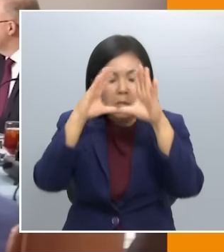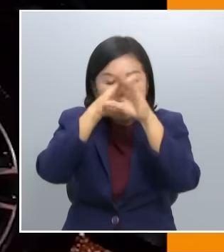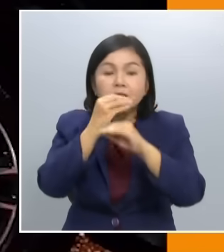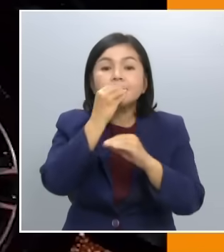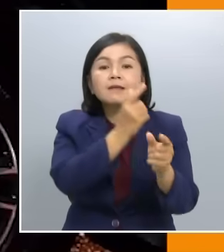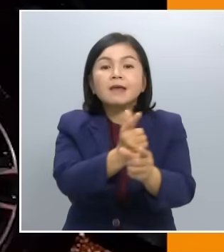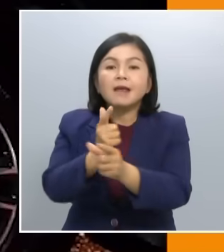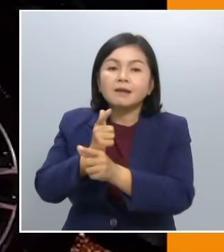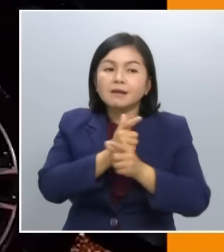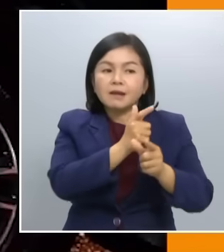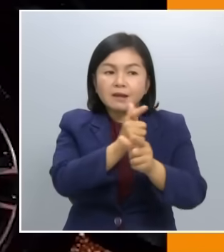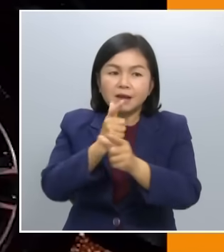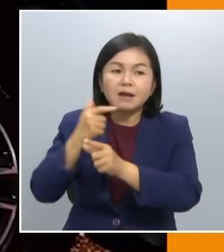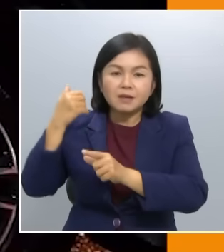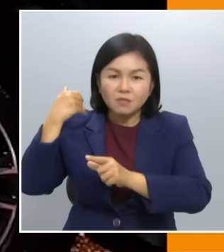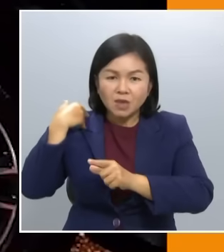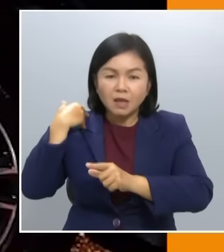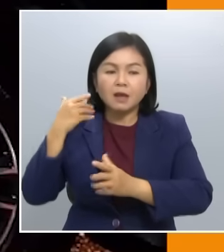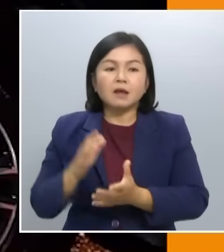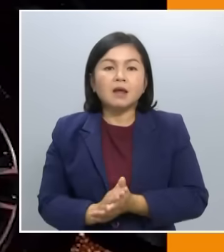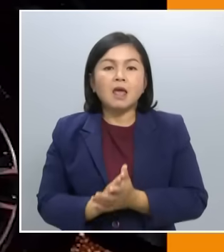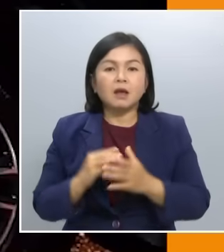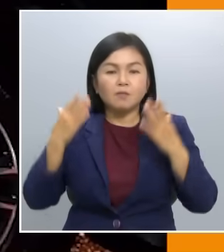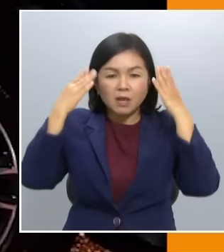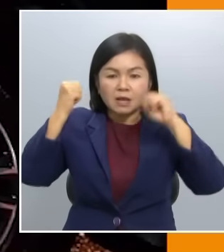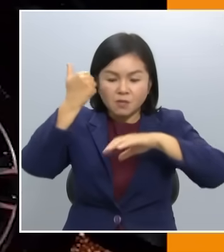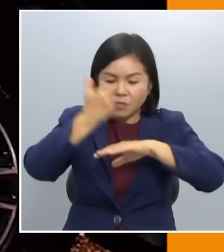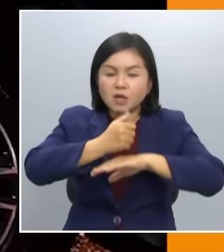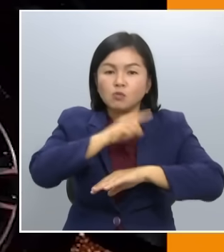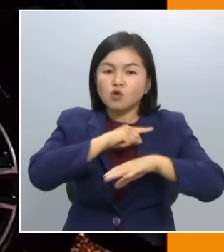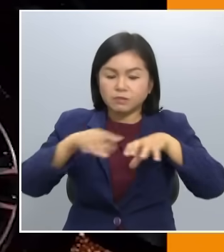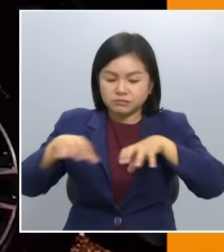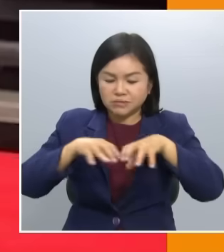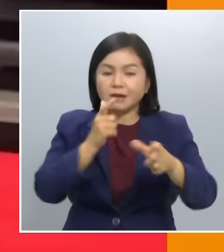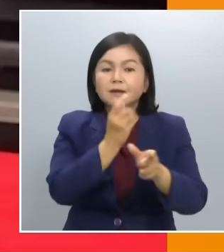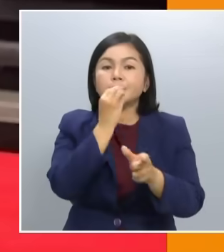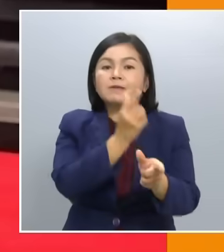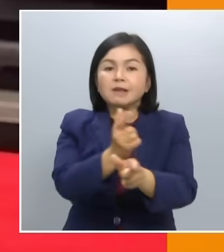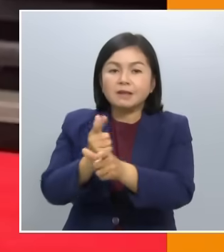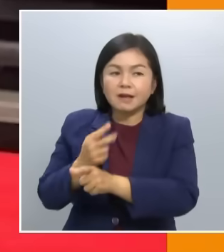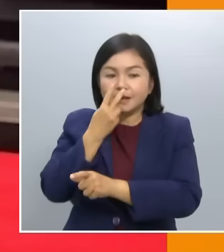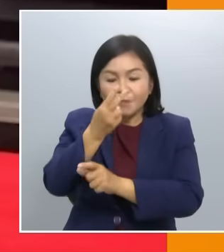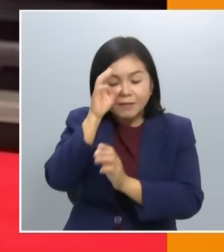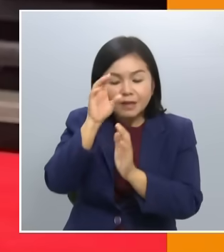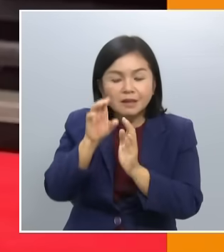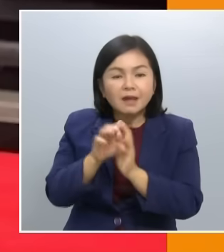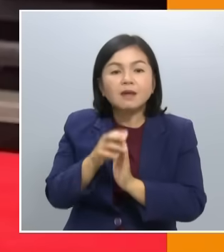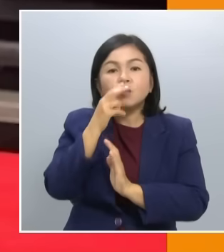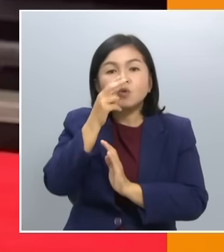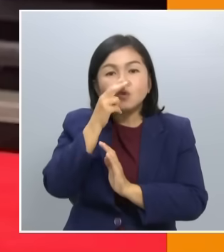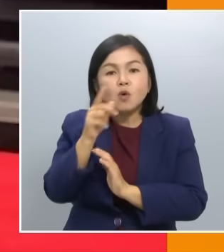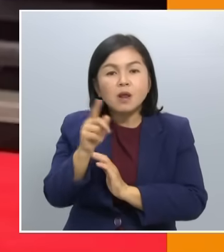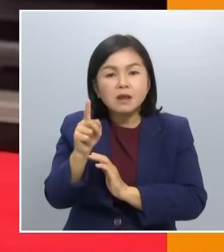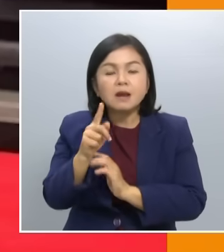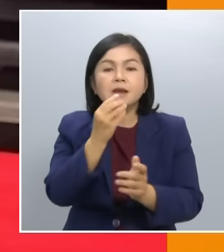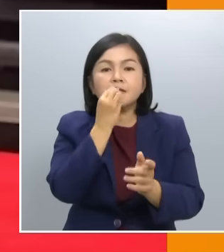ขตเศรษฐกิจเอเปกครับท่านผู้ชมโจไบเดนเป็นเจ้าภาพเช่นเดียวกันเป็นอย่างที่เห็นนี่แหละที่พิพิธภัณฑ์วิจิตรศิลป์